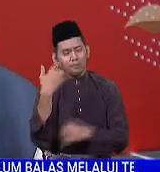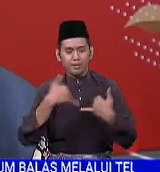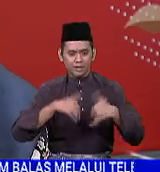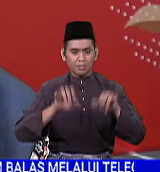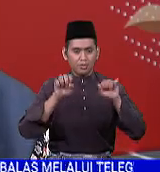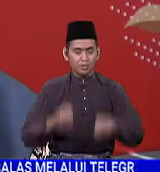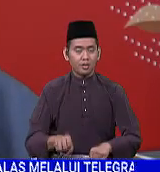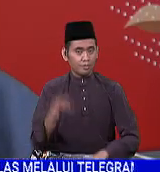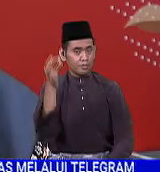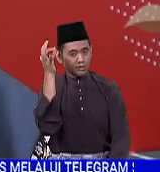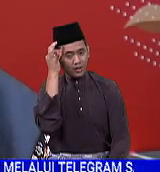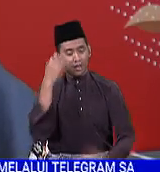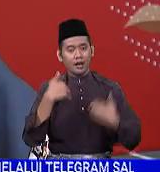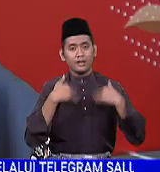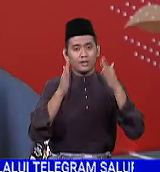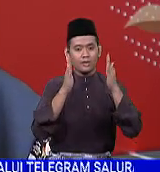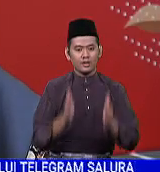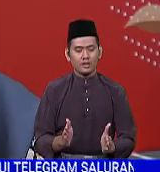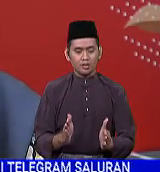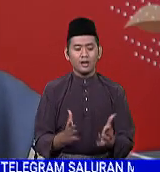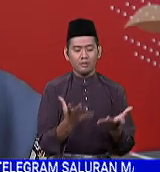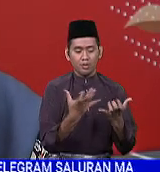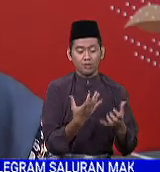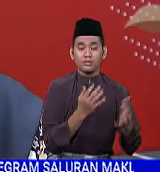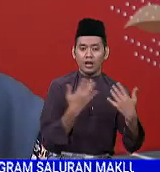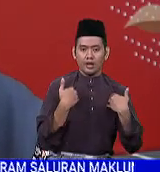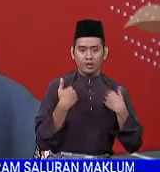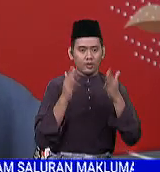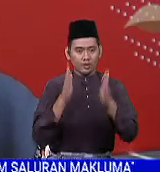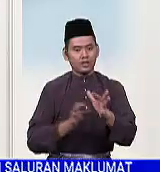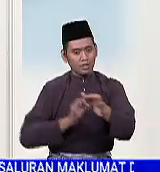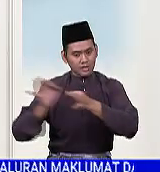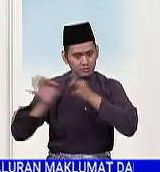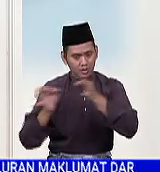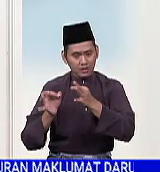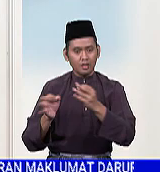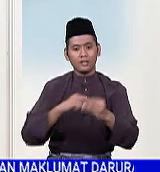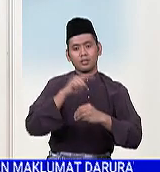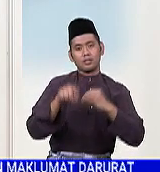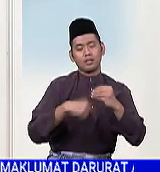Sebab ada juga orang yang akan assist and explain pasal vaksin ini sendiri.